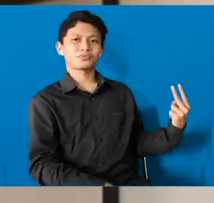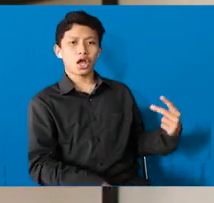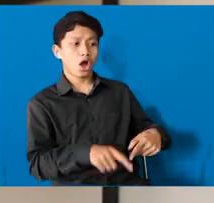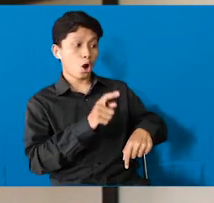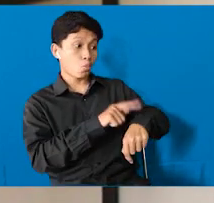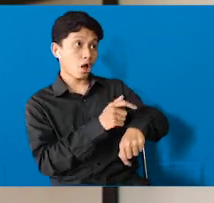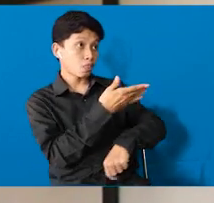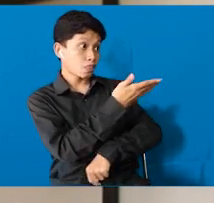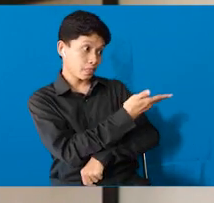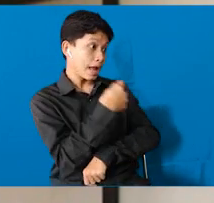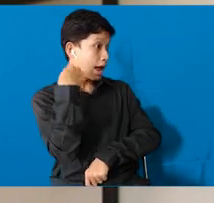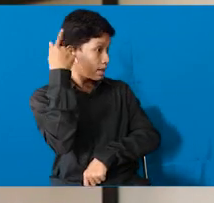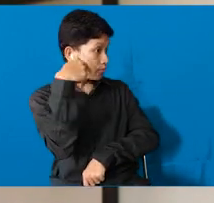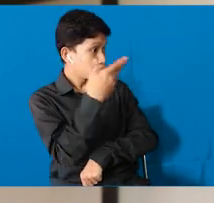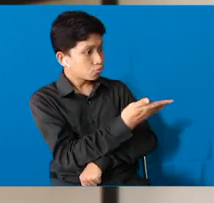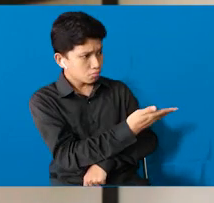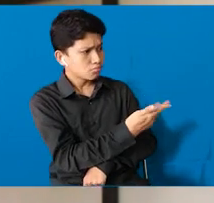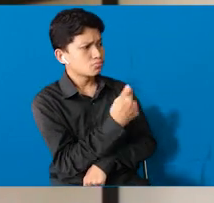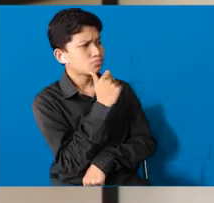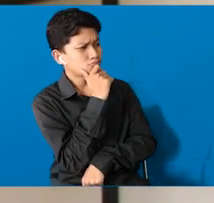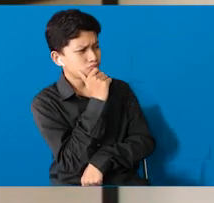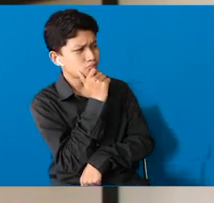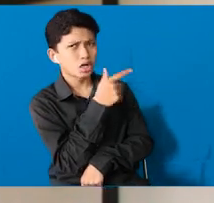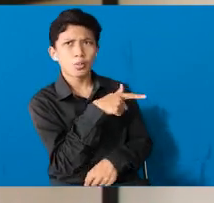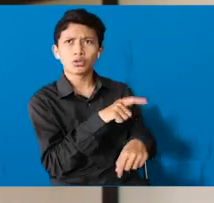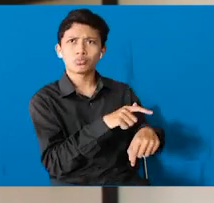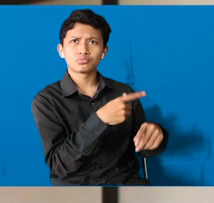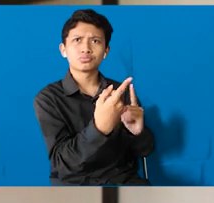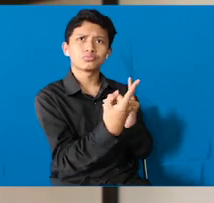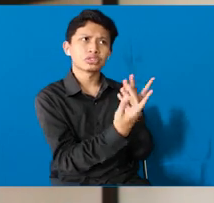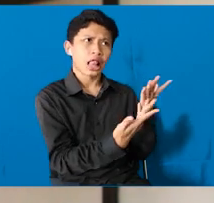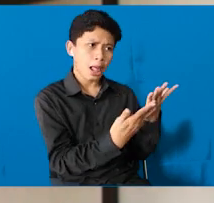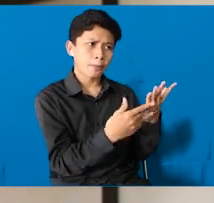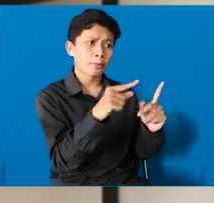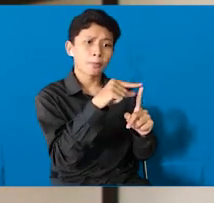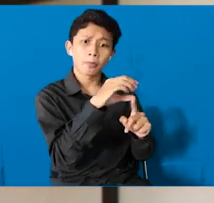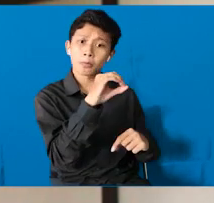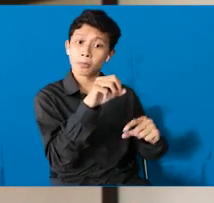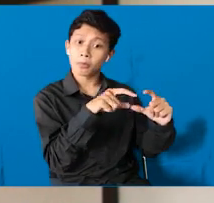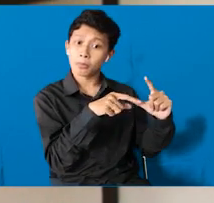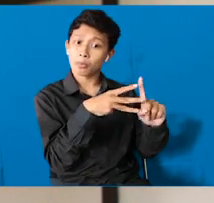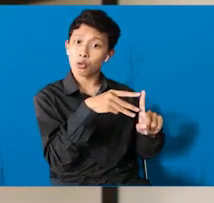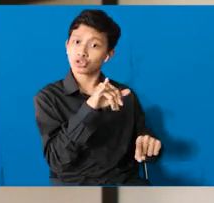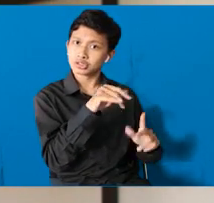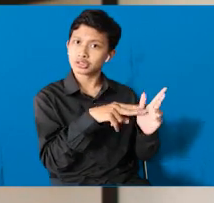ketika Ibu sudah melakukan deteksi posbindu ini, selain di